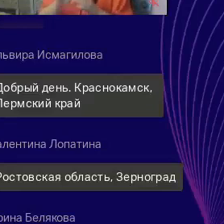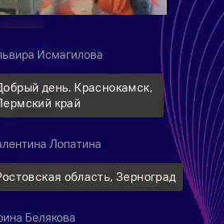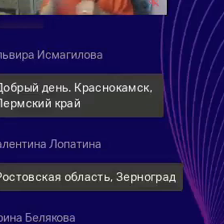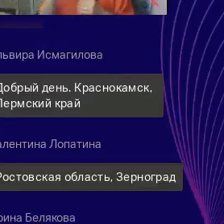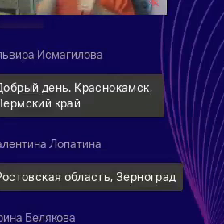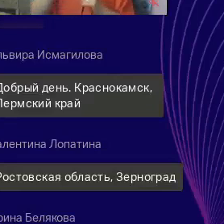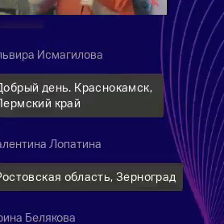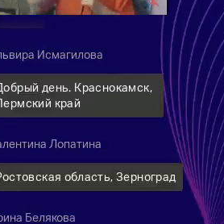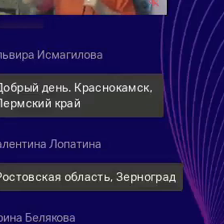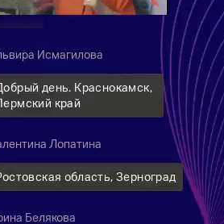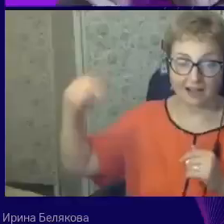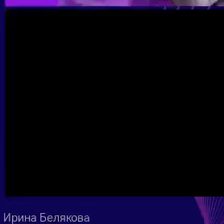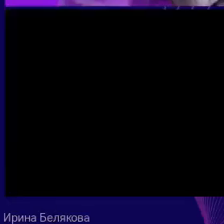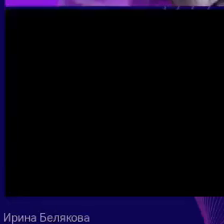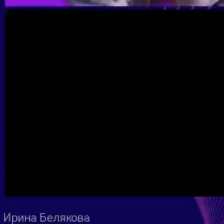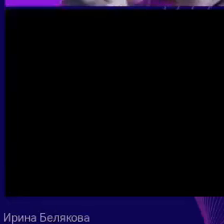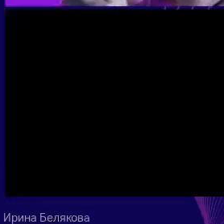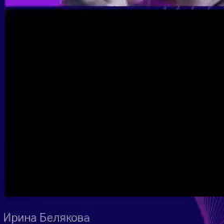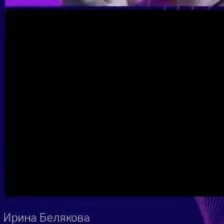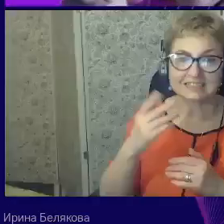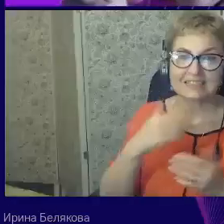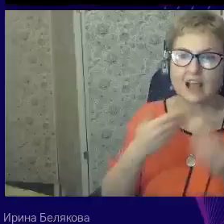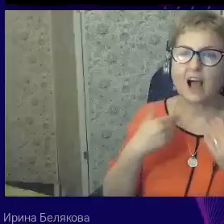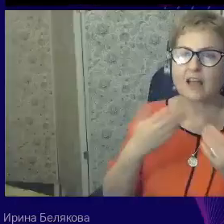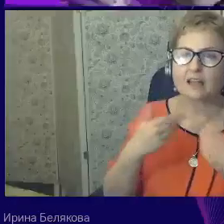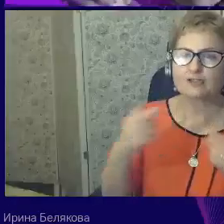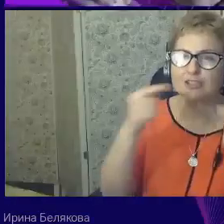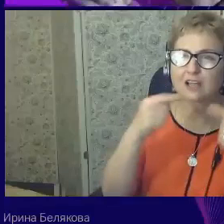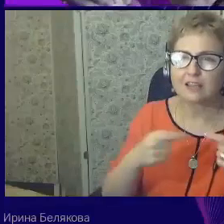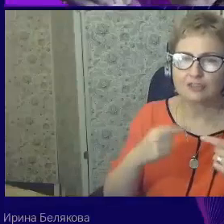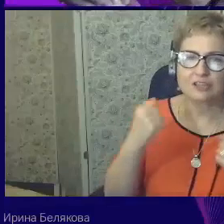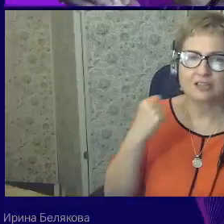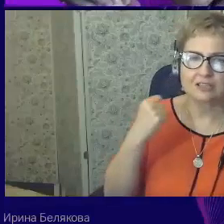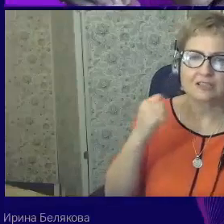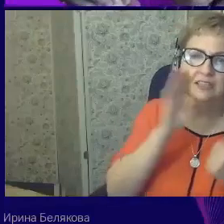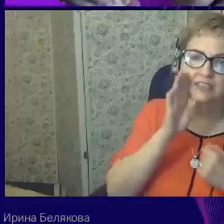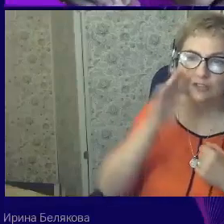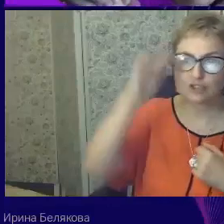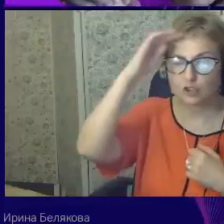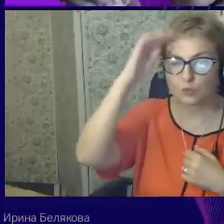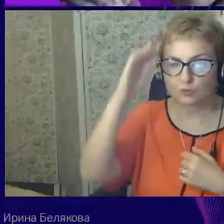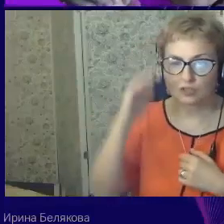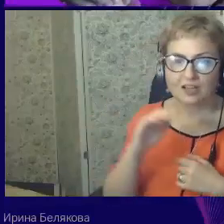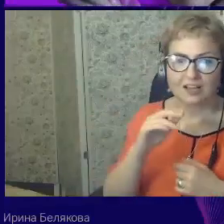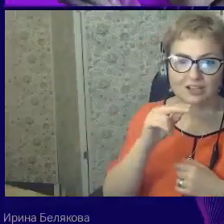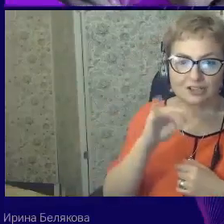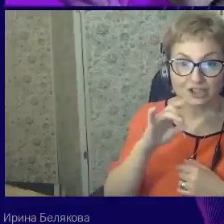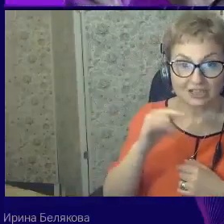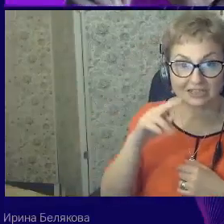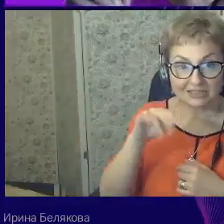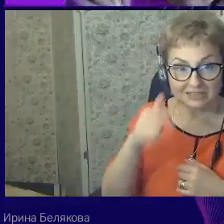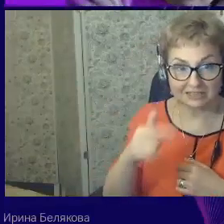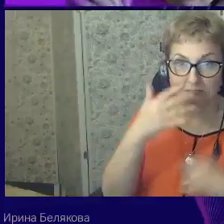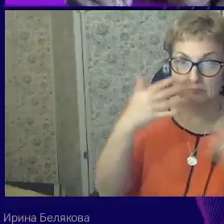диаграмма показывает соотношение юношей и девушек в разных видах спорта. Что интересно, в чирлидинге соотношение 50 на